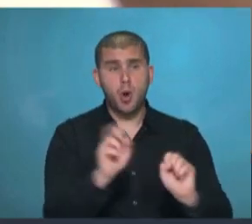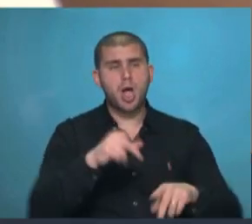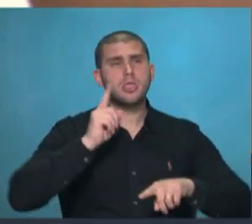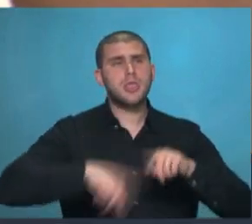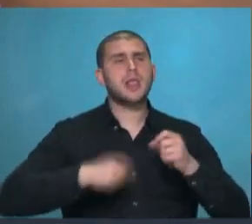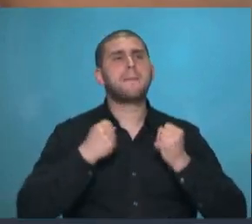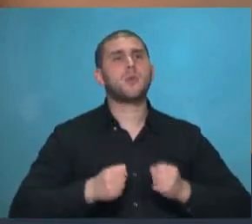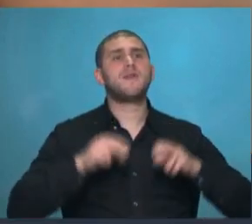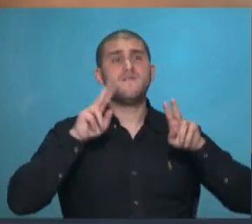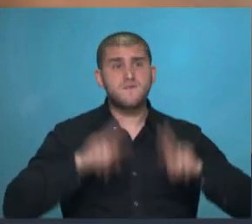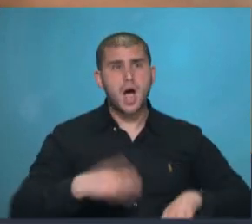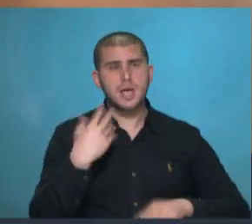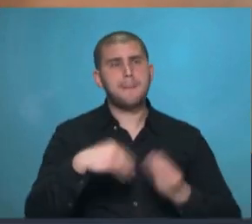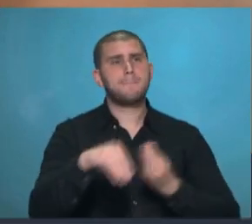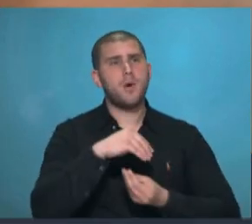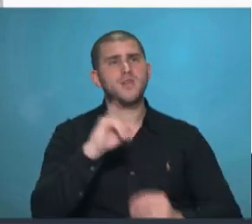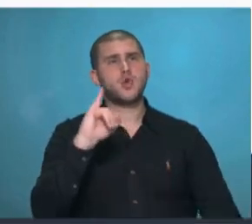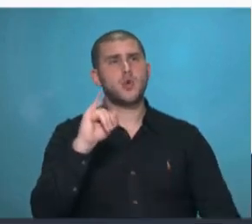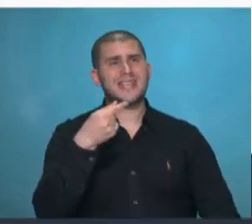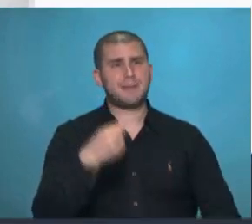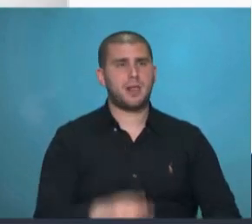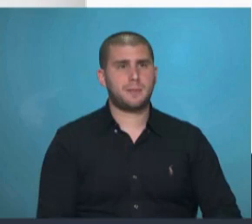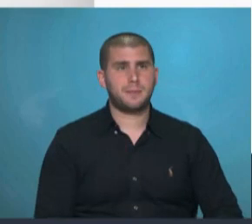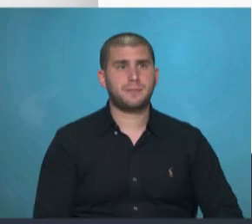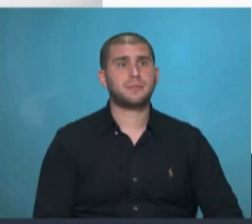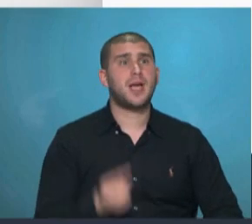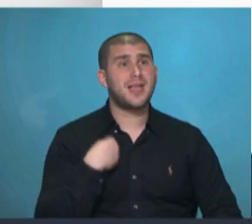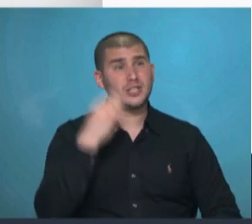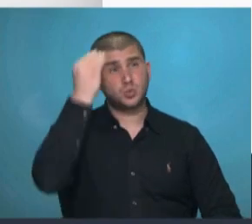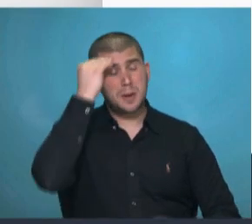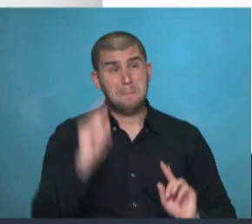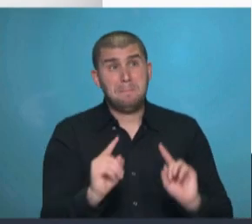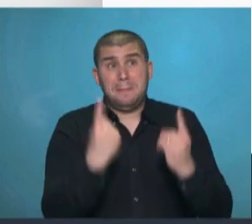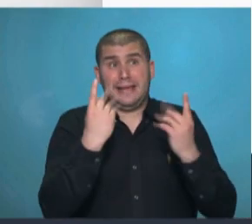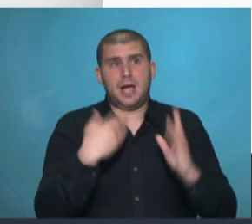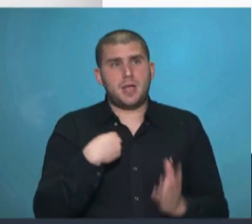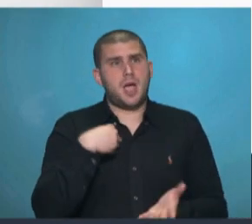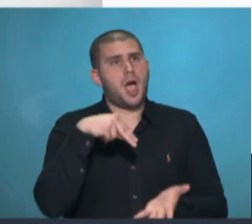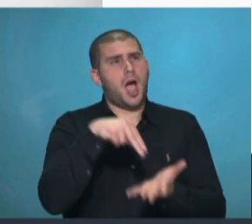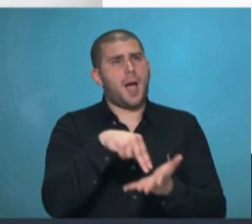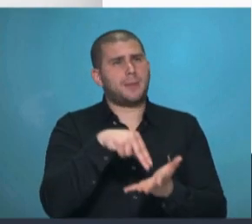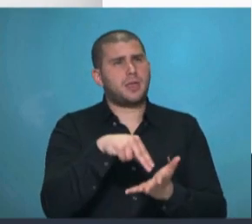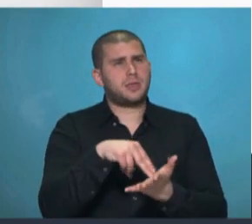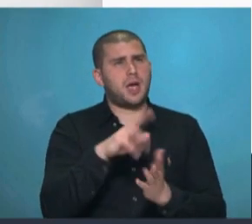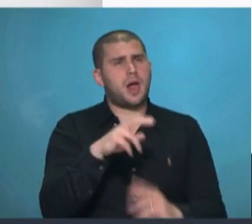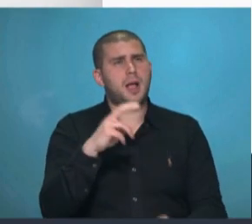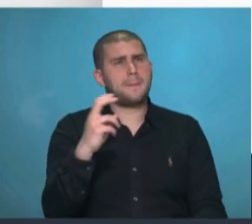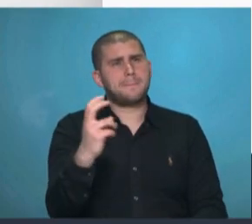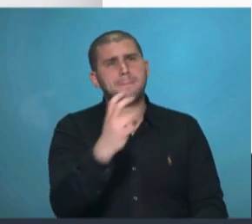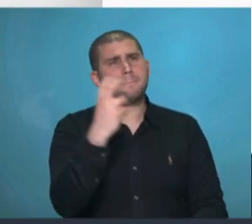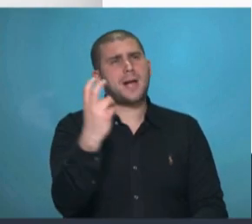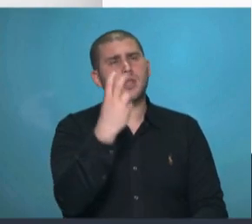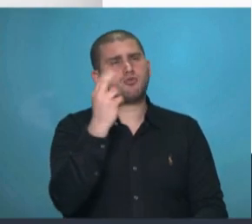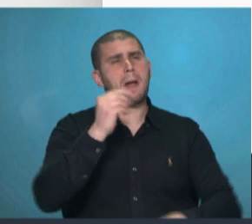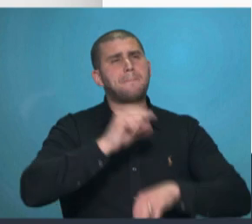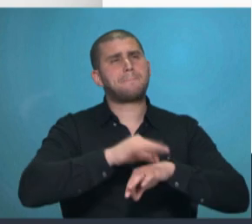בטיחות חמורה שבה היה מעורב י' ג'. אני זוכר שבמקרה עמדתי על המדרגות